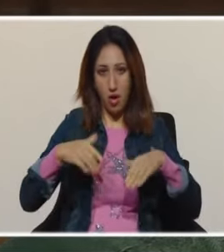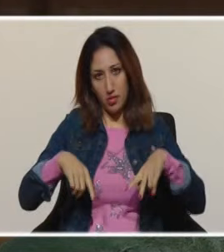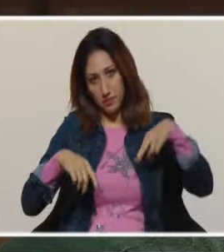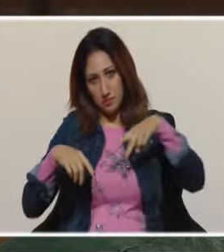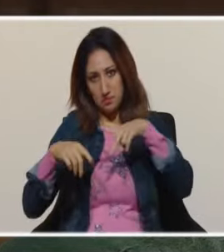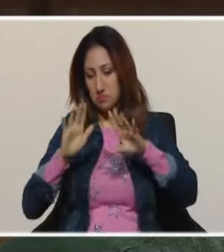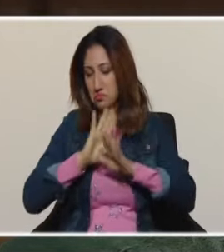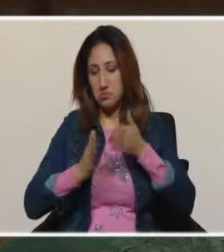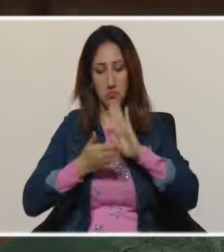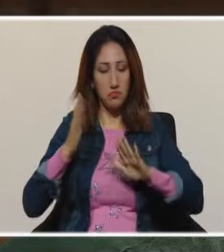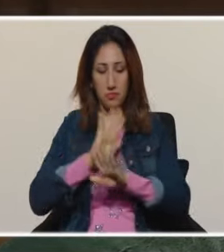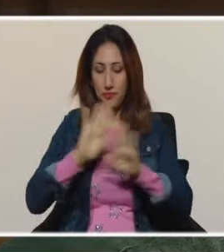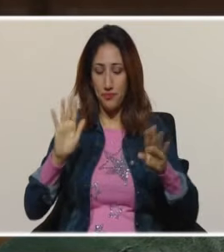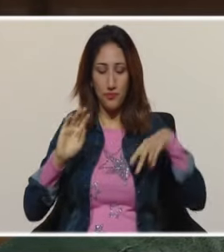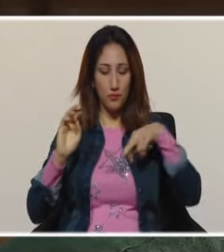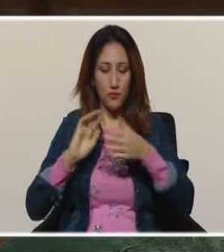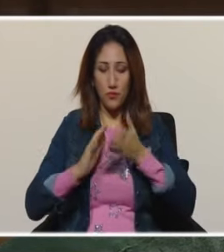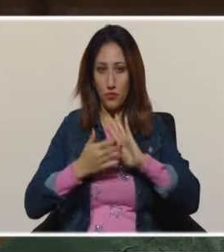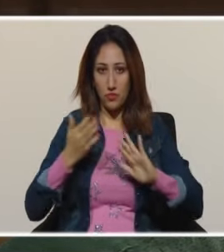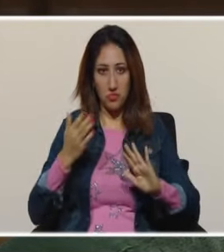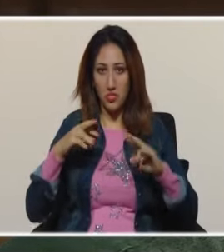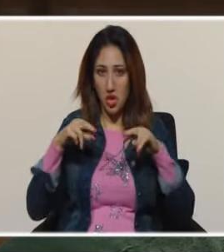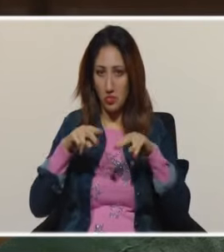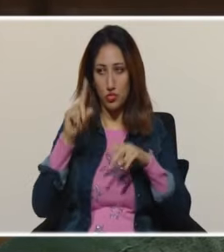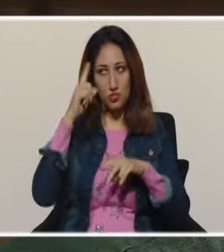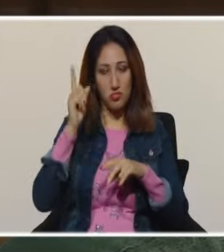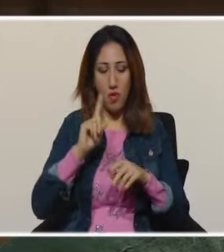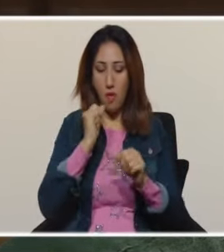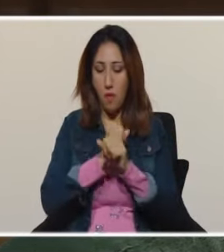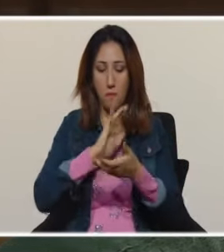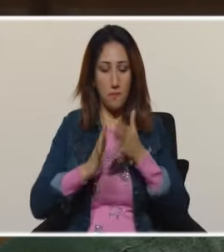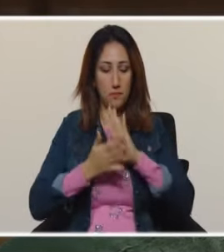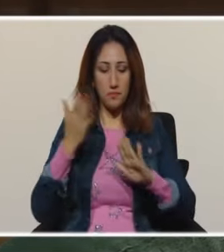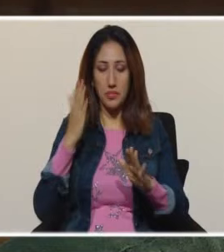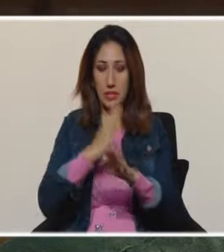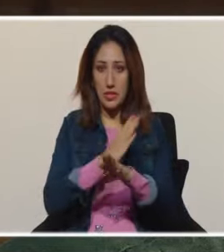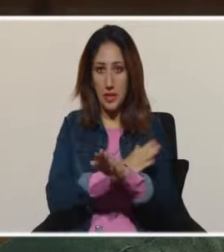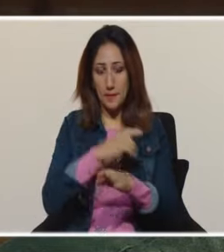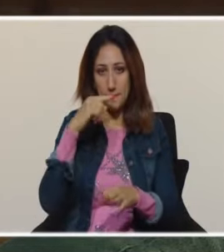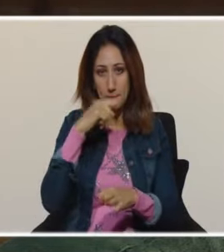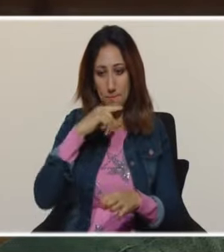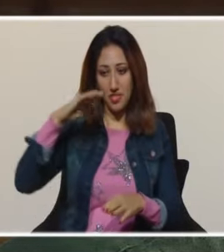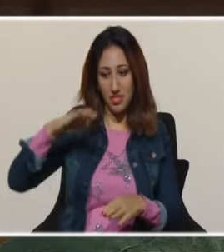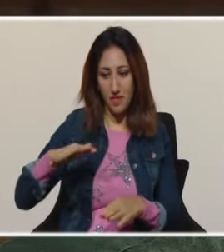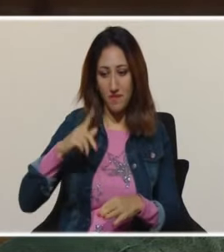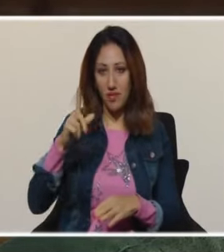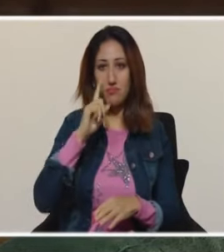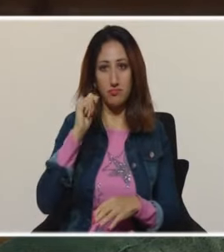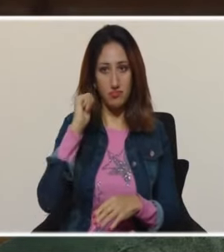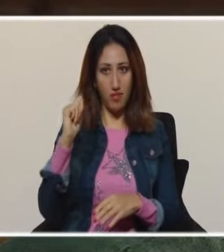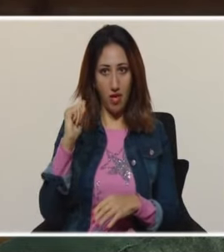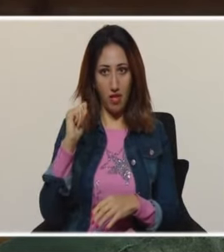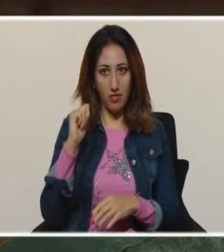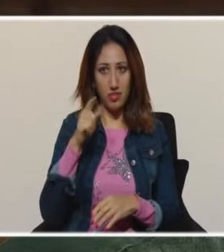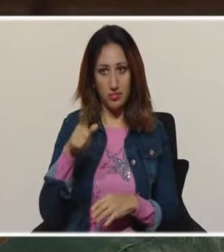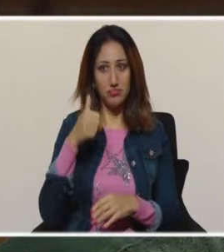الحركة وبالطبع ما بقاش قادر يشتغل. نورة طفلة لكن بميت راجل، فيها